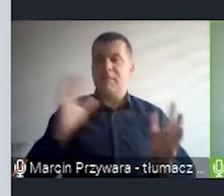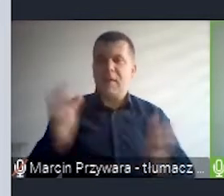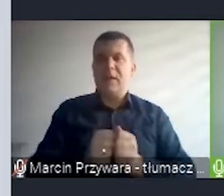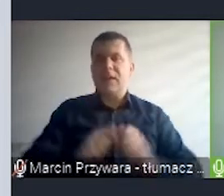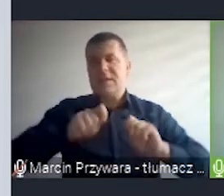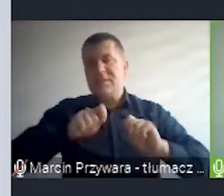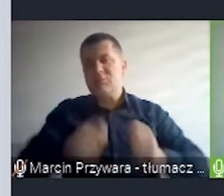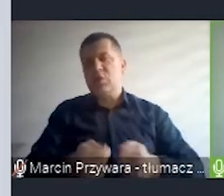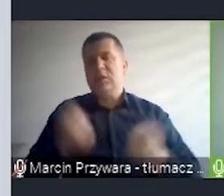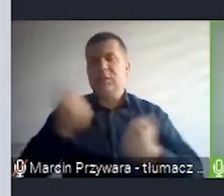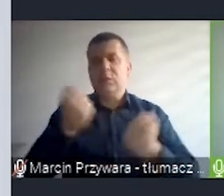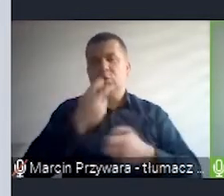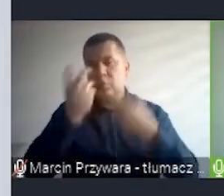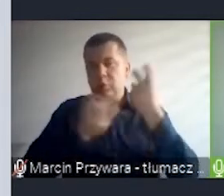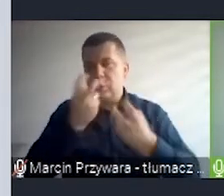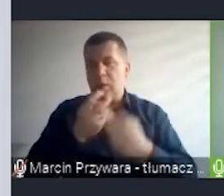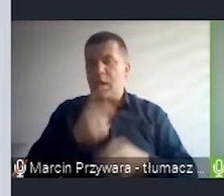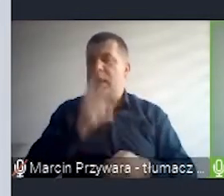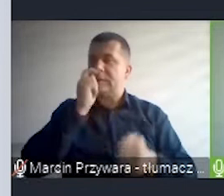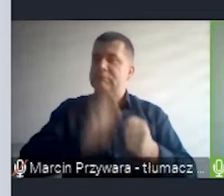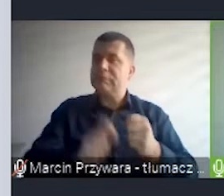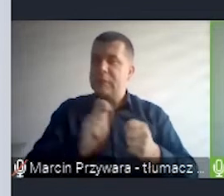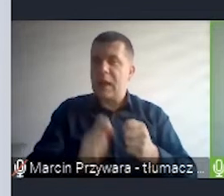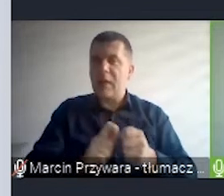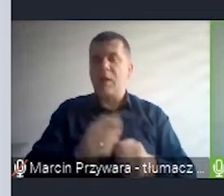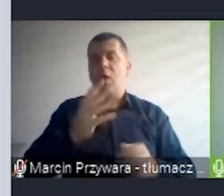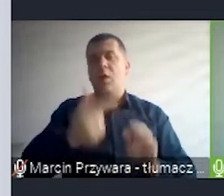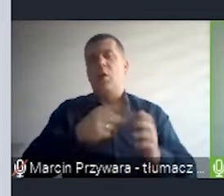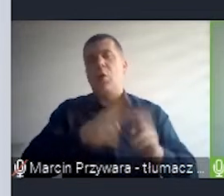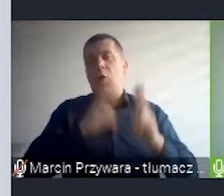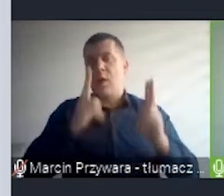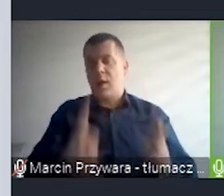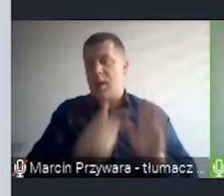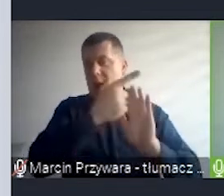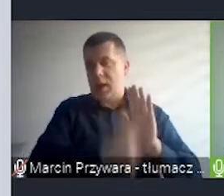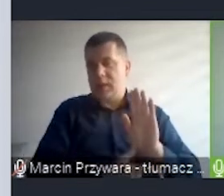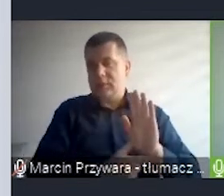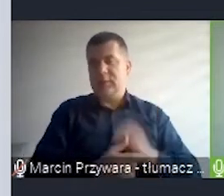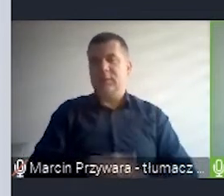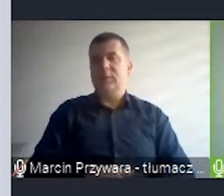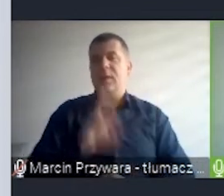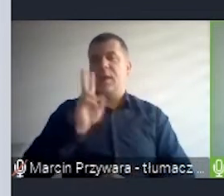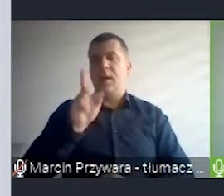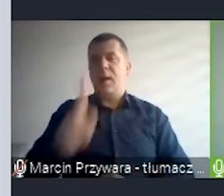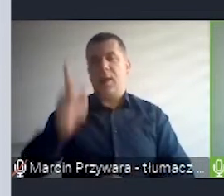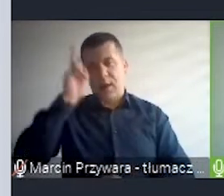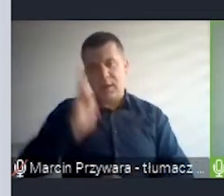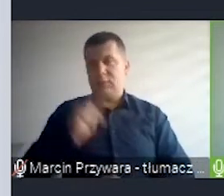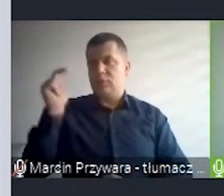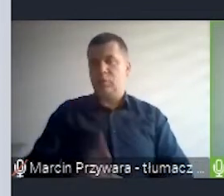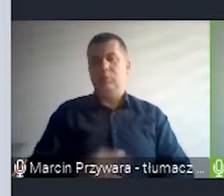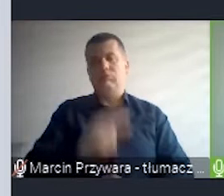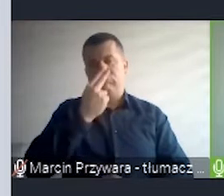siłę, jest sprawdzeniem określonej listy, ale instytucje muszą się go dosyć